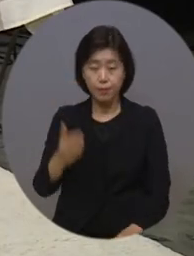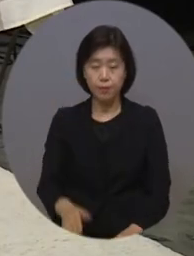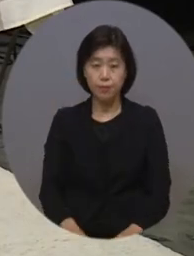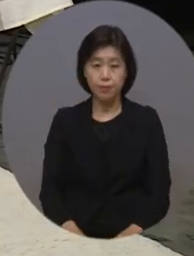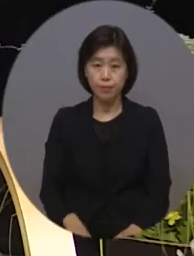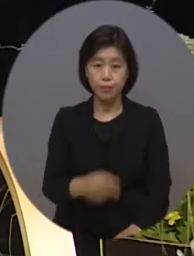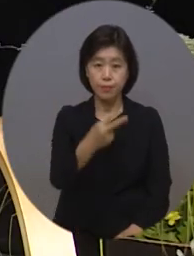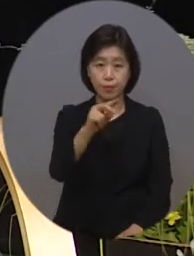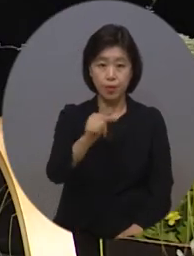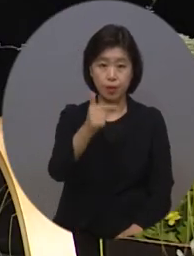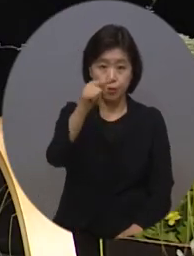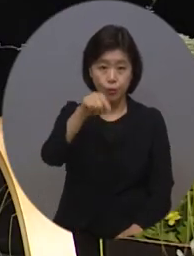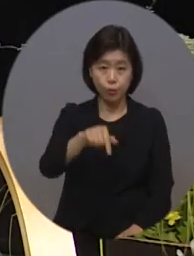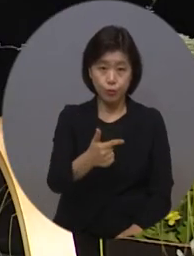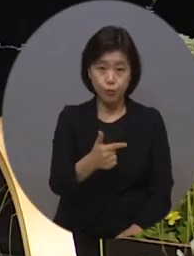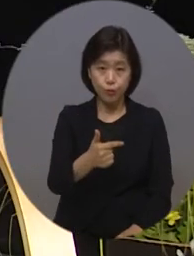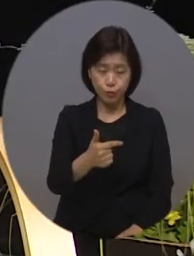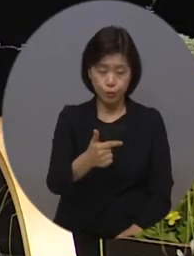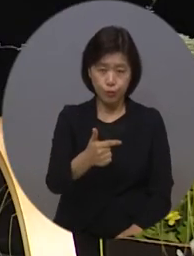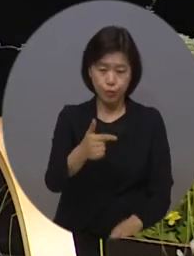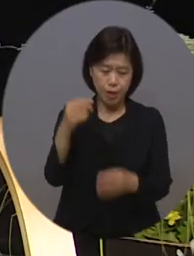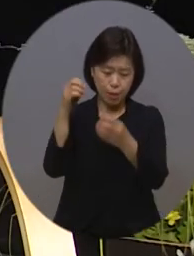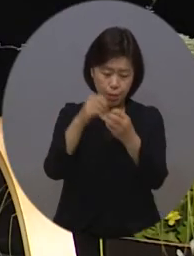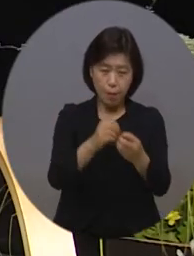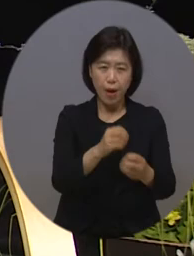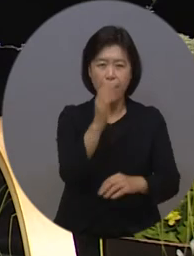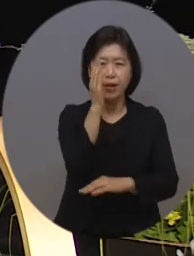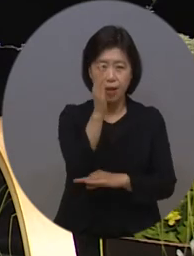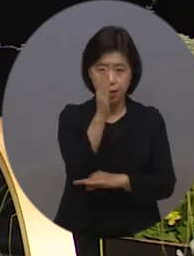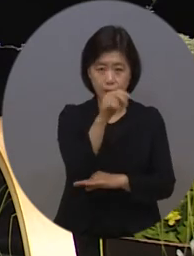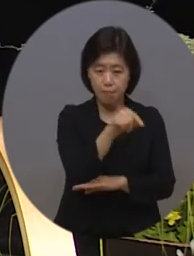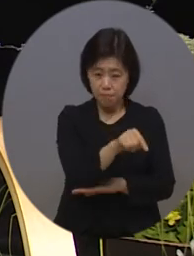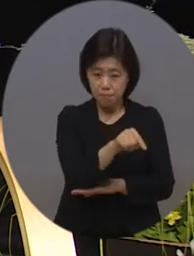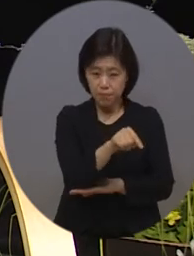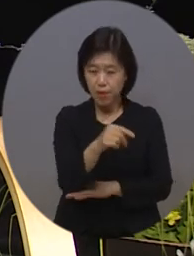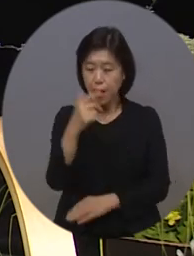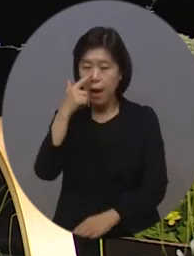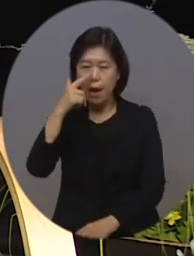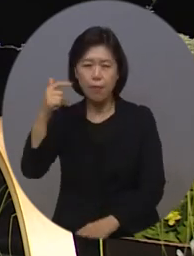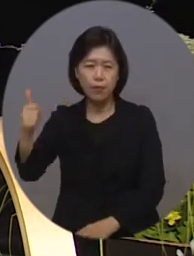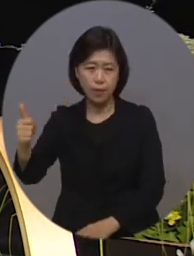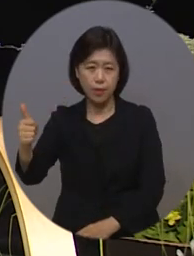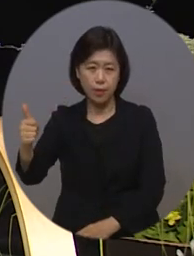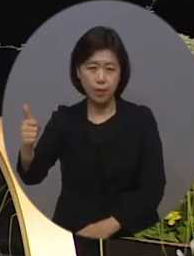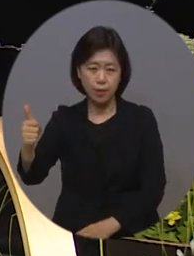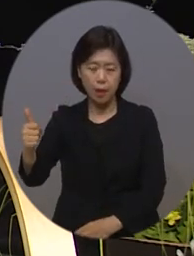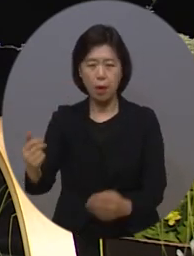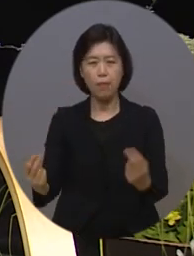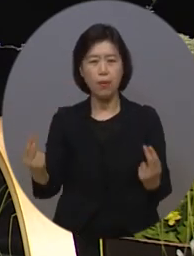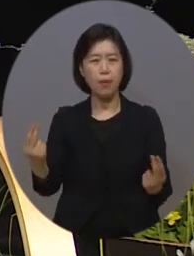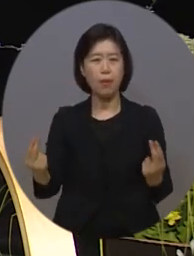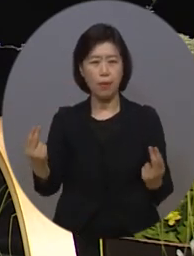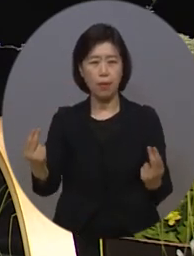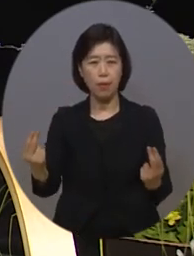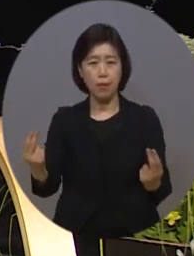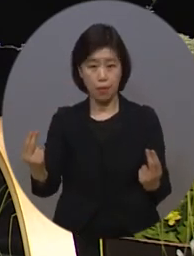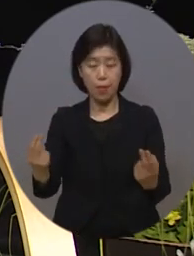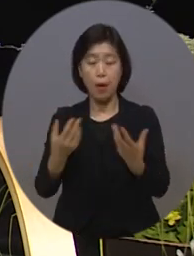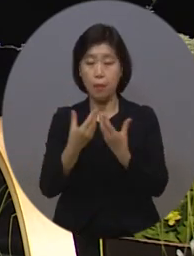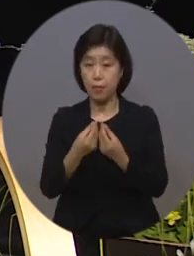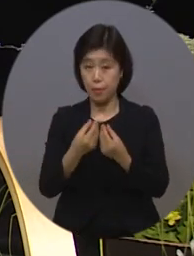두고 쑥떡과 아버지의 대칭 구조를 통해서 가정의 삶을